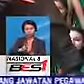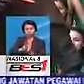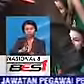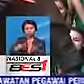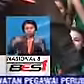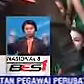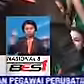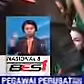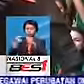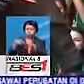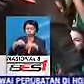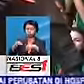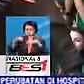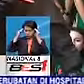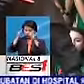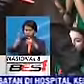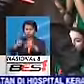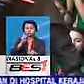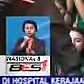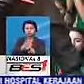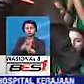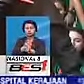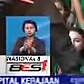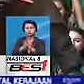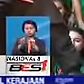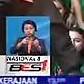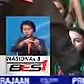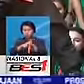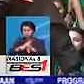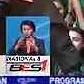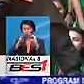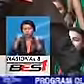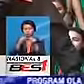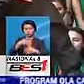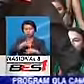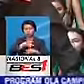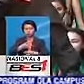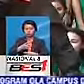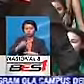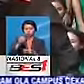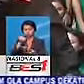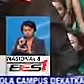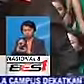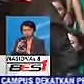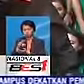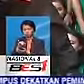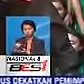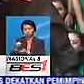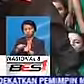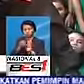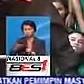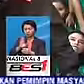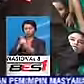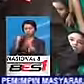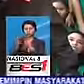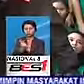festival seperti ini juga diberikan perhatian yang sewajarnya agar dapat menarik minat masyarakat untuk meminati bidang seni visual sebagai salah satu